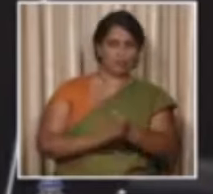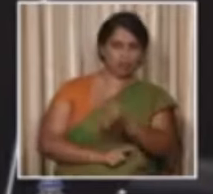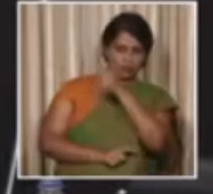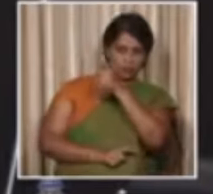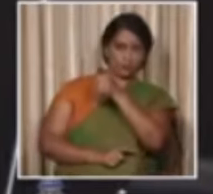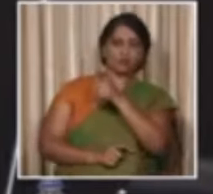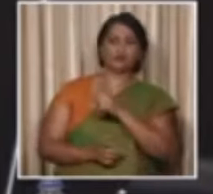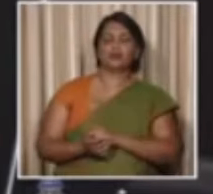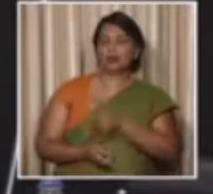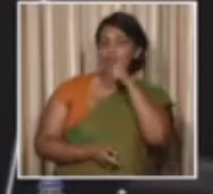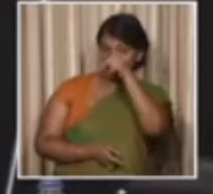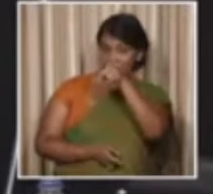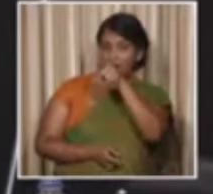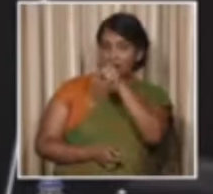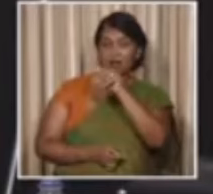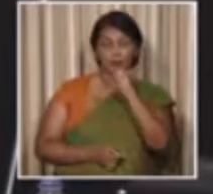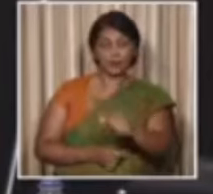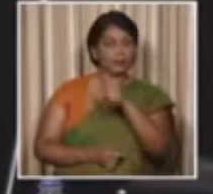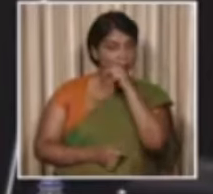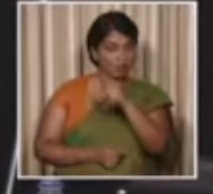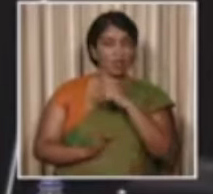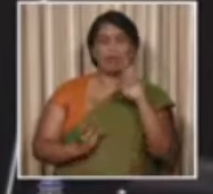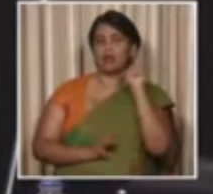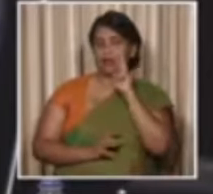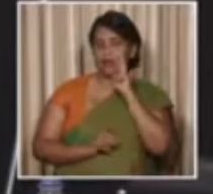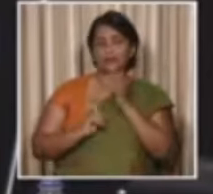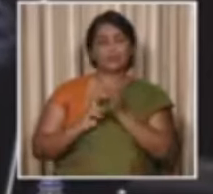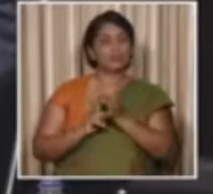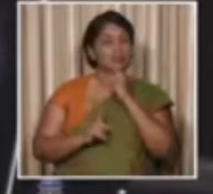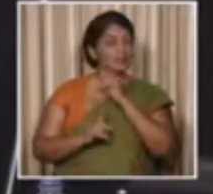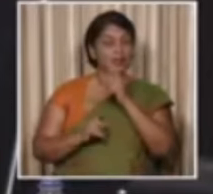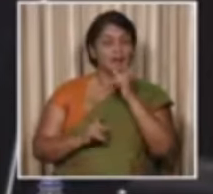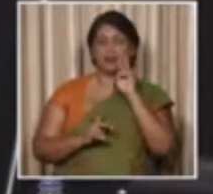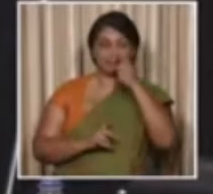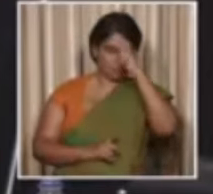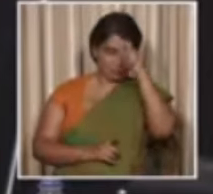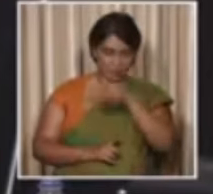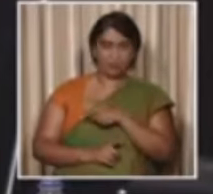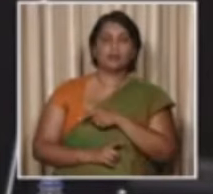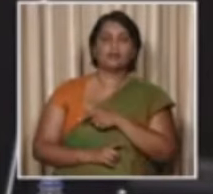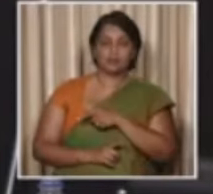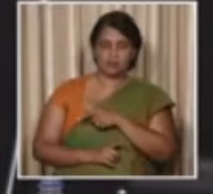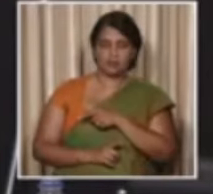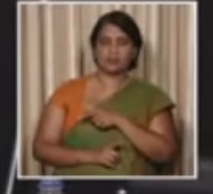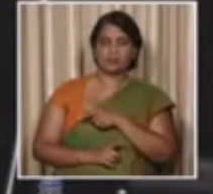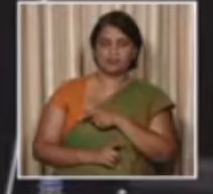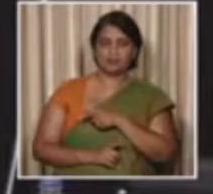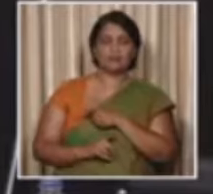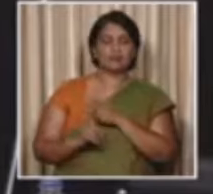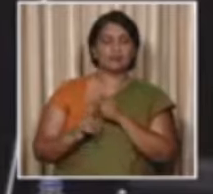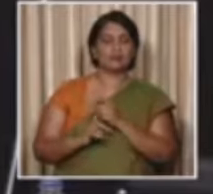මන්ත්‍රීතුමා. මොකද ඔබතුමා තමයි රනිල් වික්‍රමසිංහ මැතිතුමාට ලොකු බලපෑමක් කරලා තව කීප දෙනෙක් හිටියා.